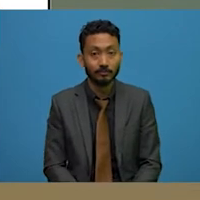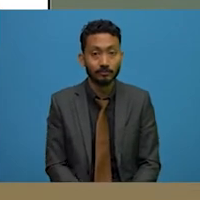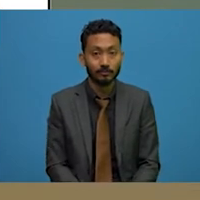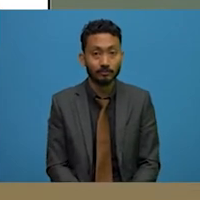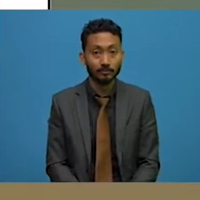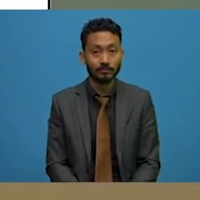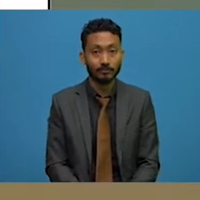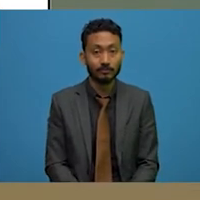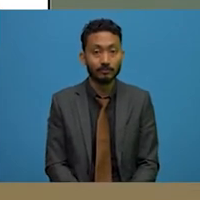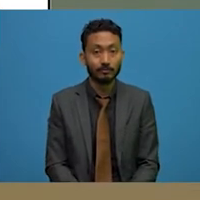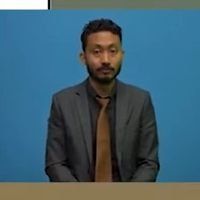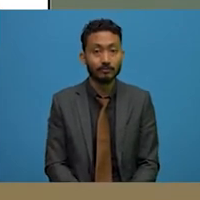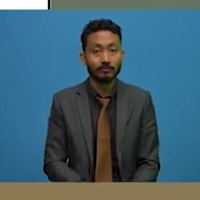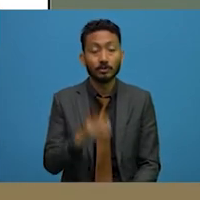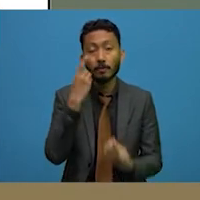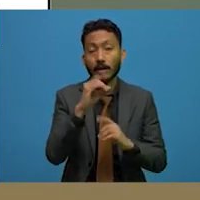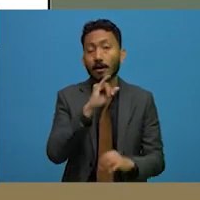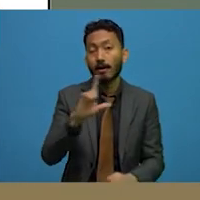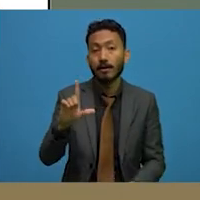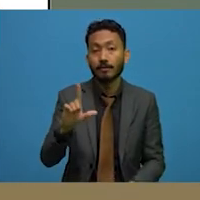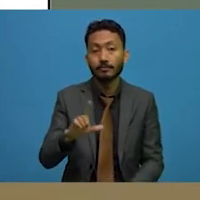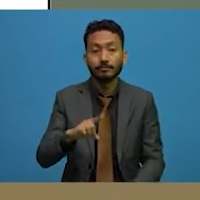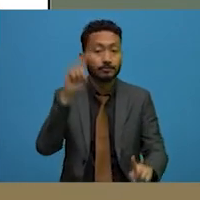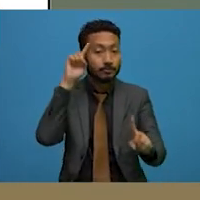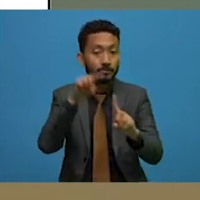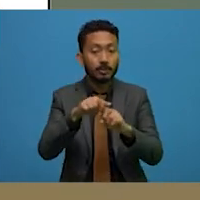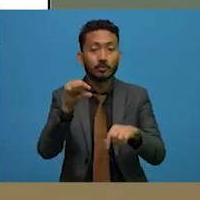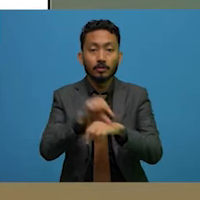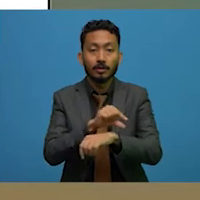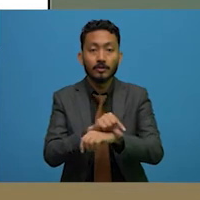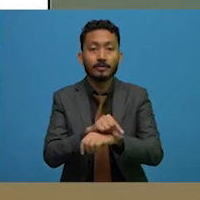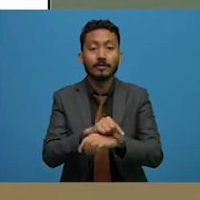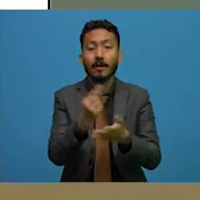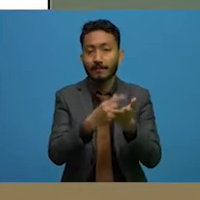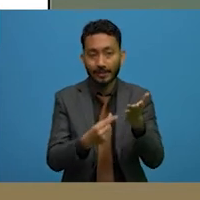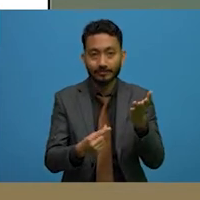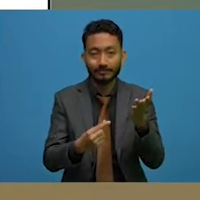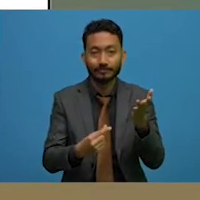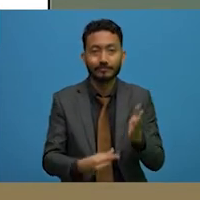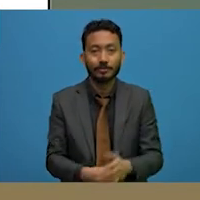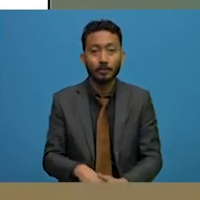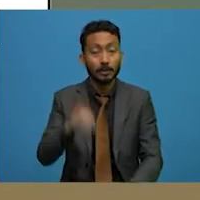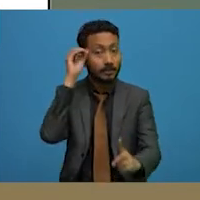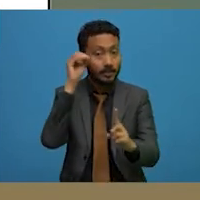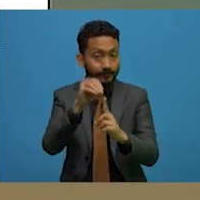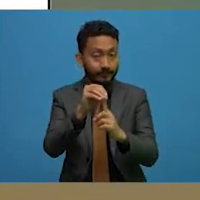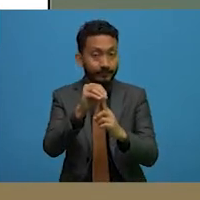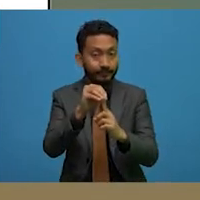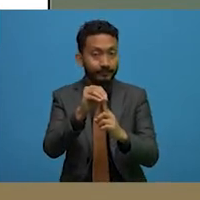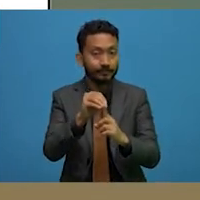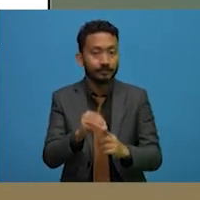dalam pemilihan elemen grafik ialah tujuan penggunaan grafik. Objektif penggunaan grafik